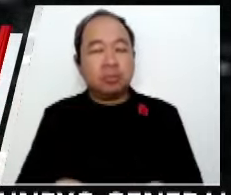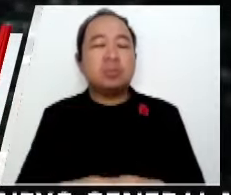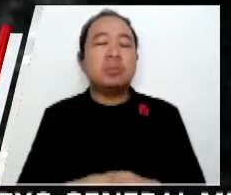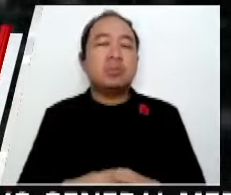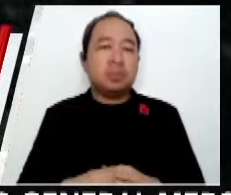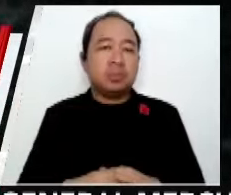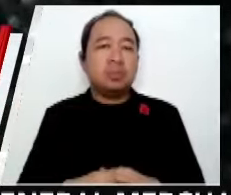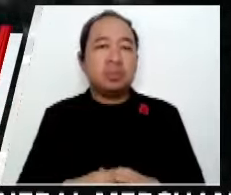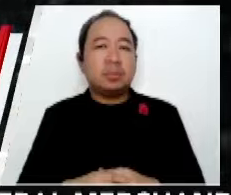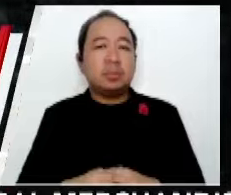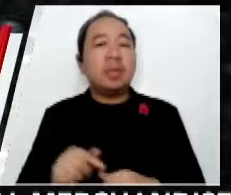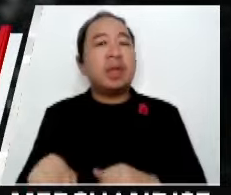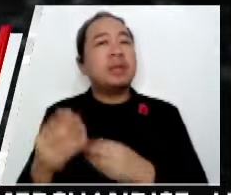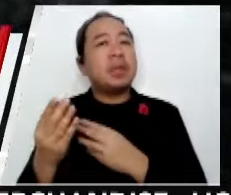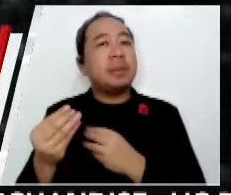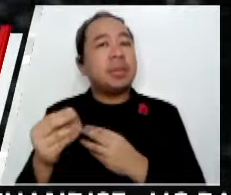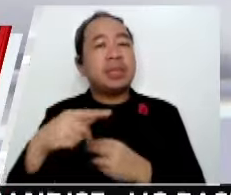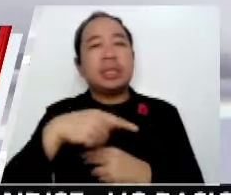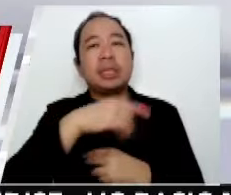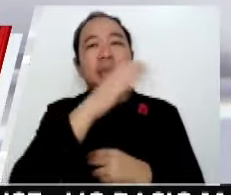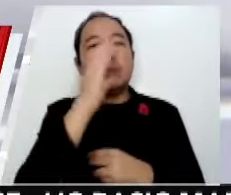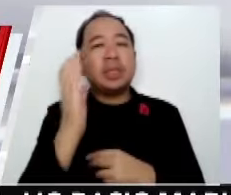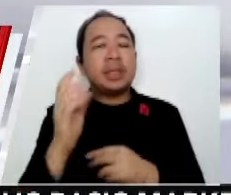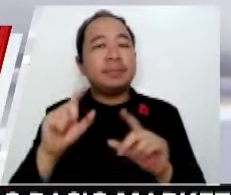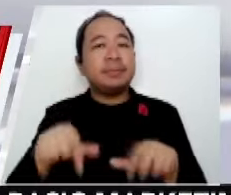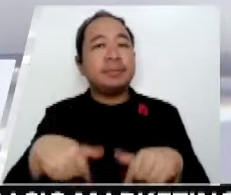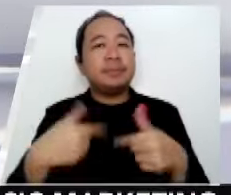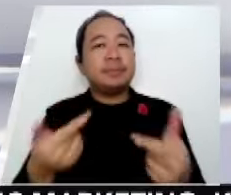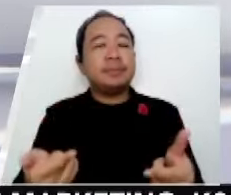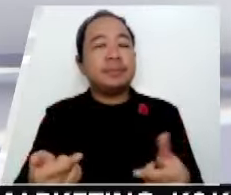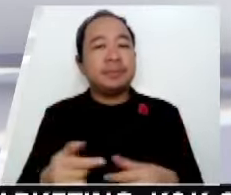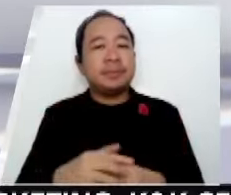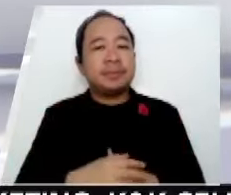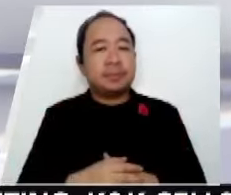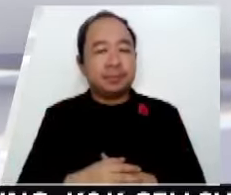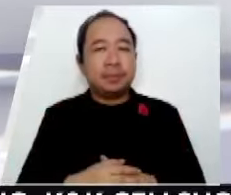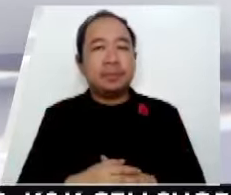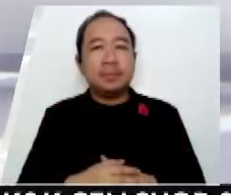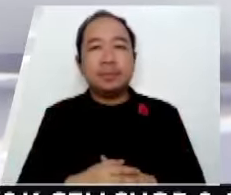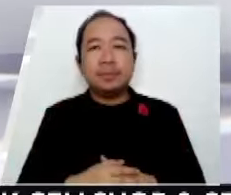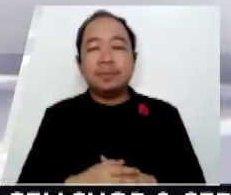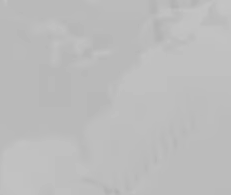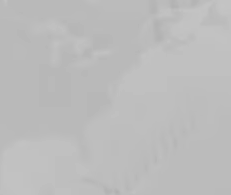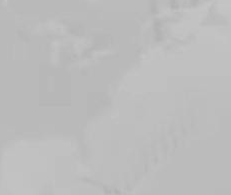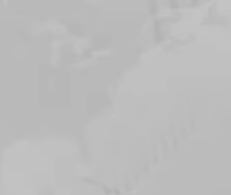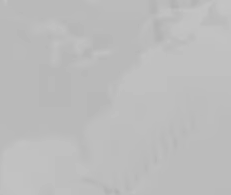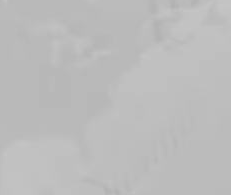Pasay City. Balik sa iyo, Atom. Maraming salamat, Ian Cruz.